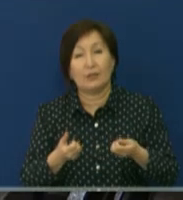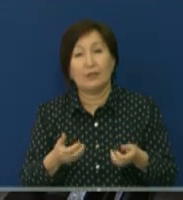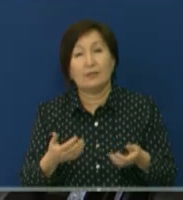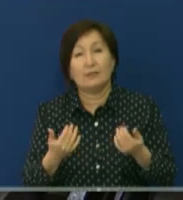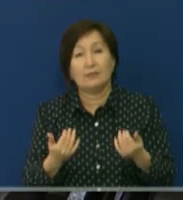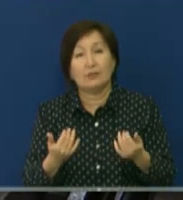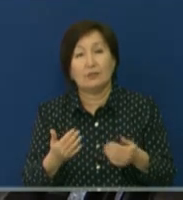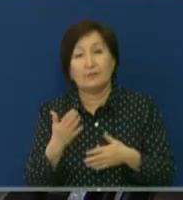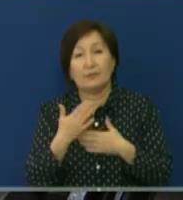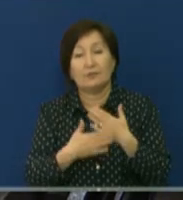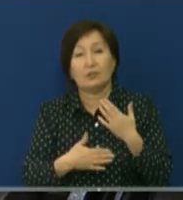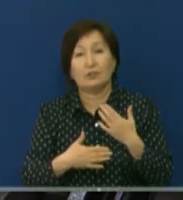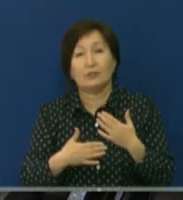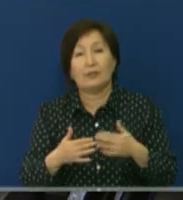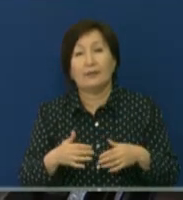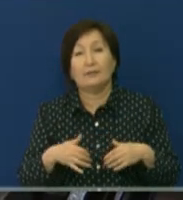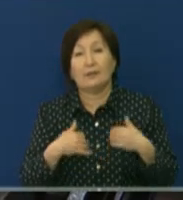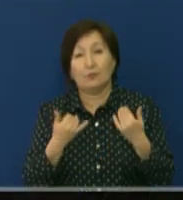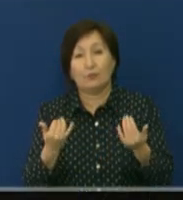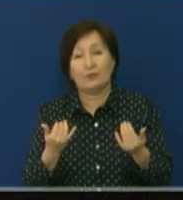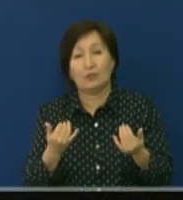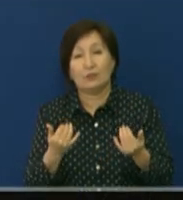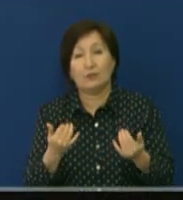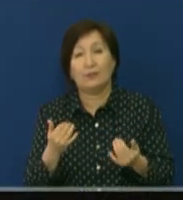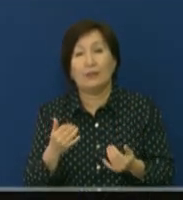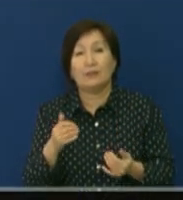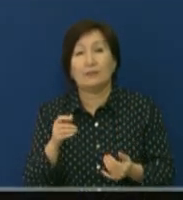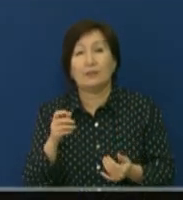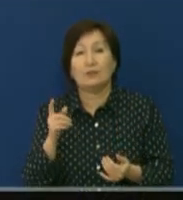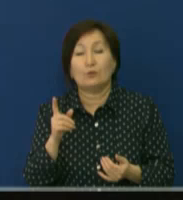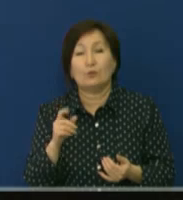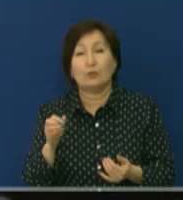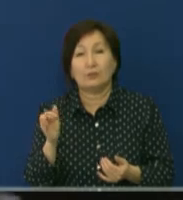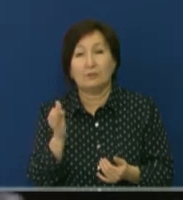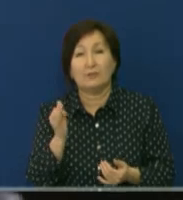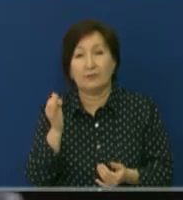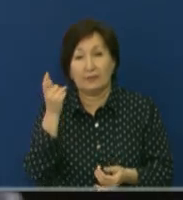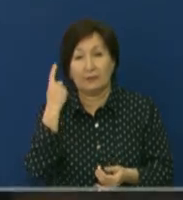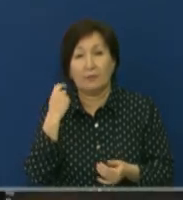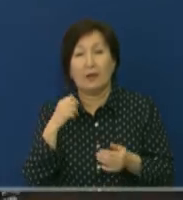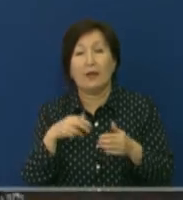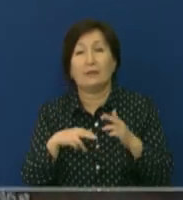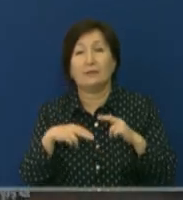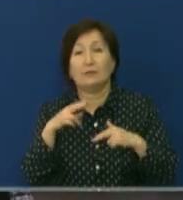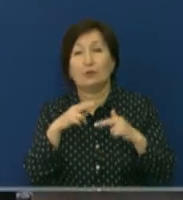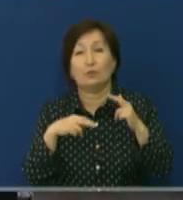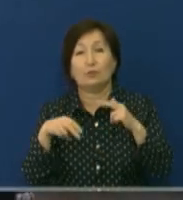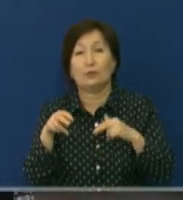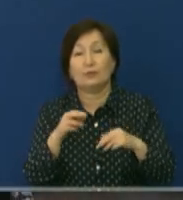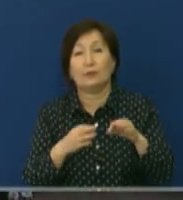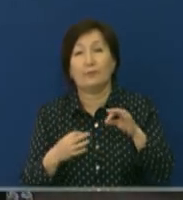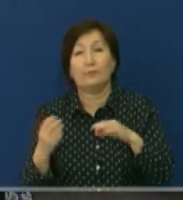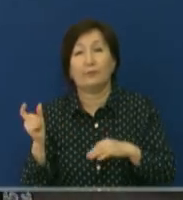отдать дань уважения заслуженным архитектором города один из которых является норбу лану типов он был награжден нагрудным знаком и